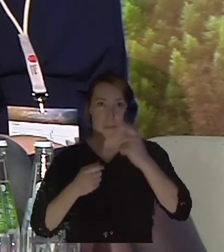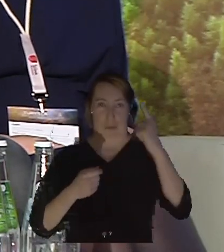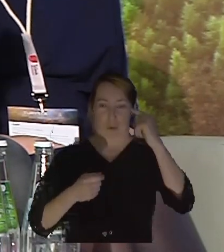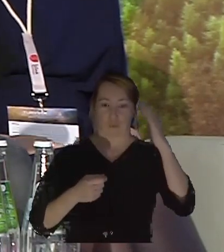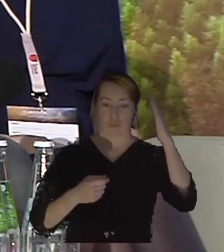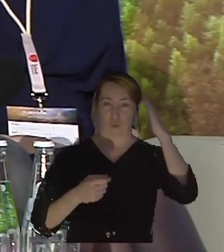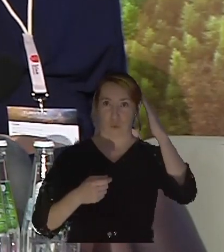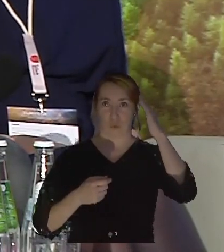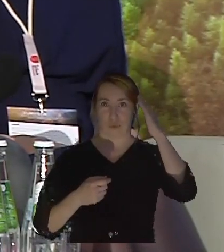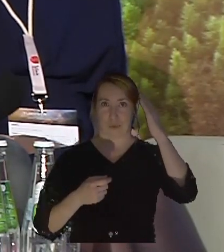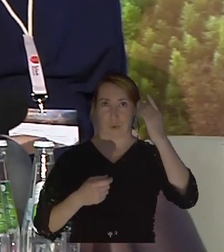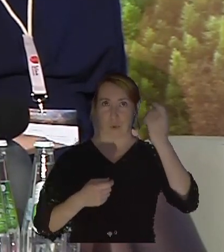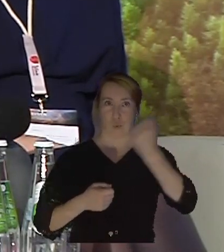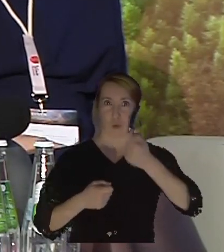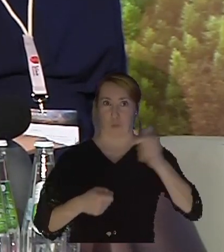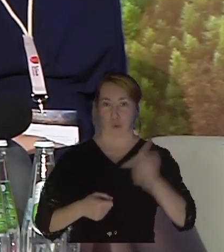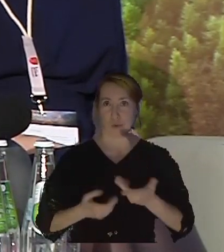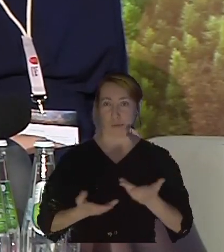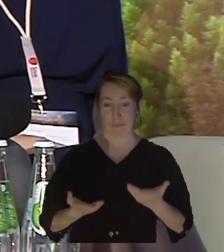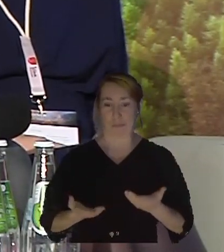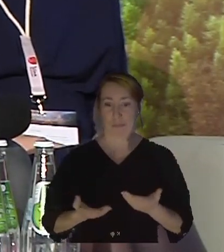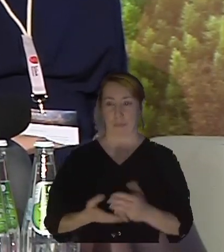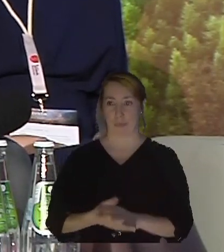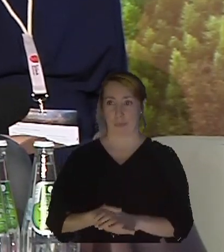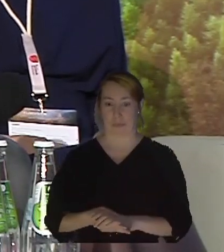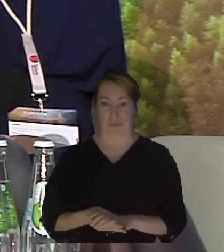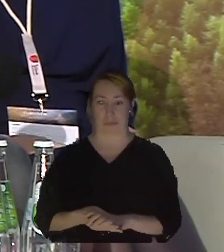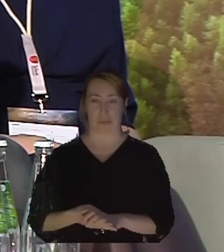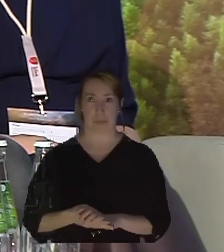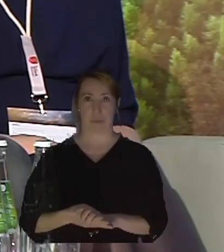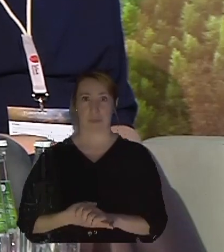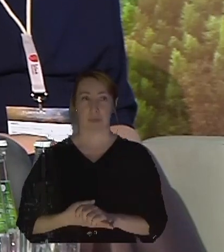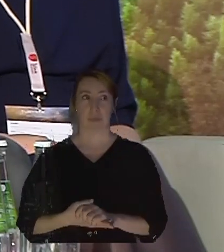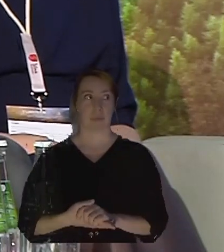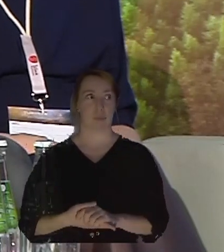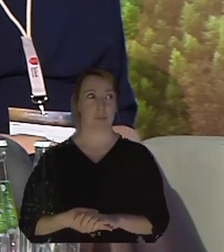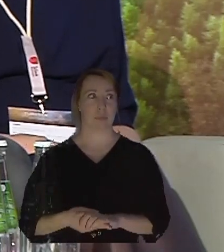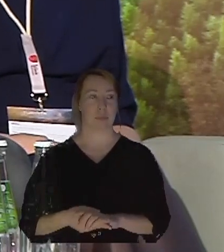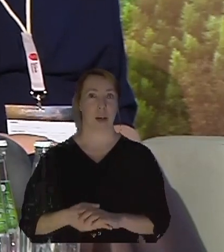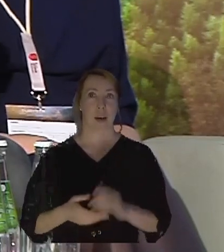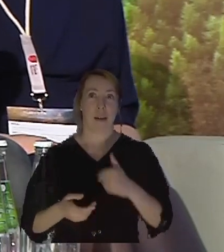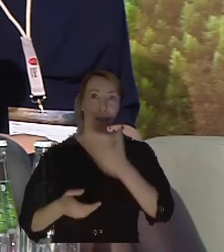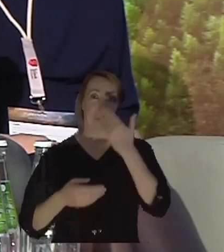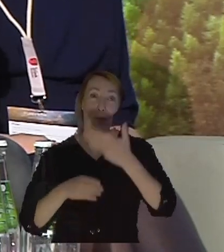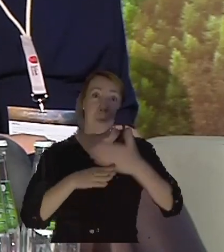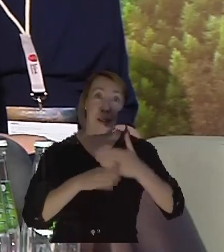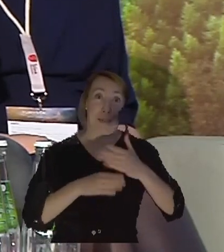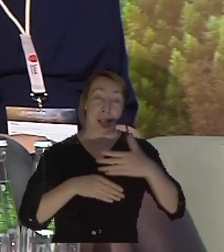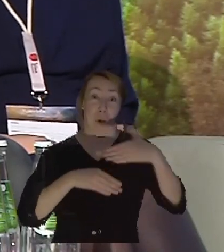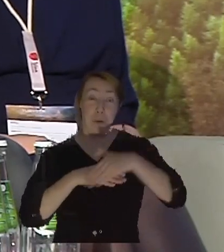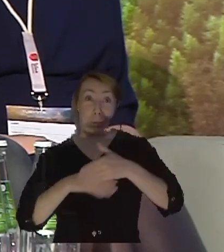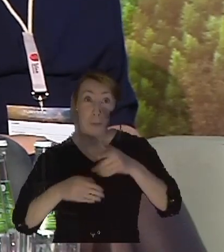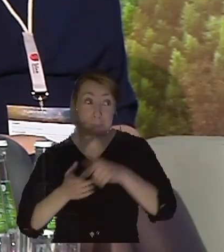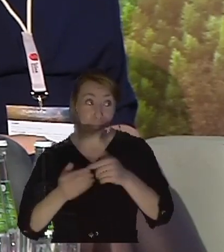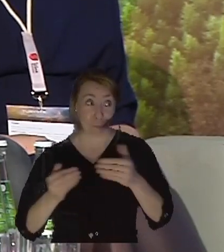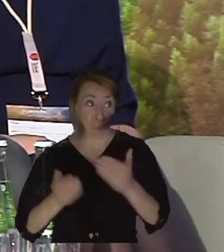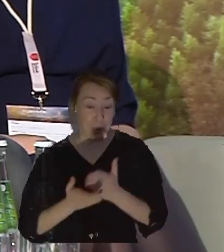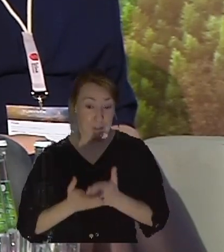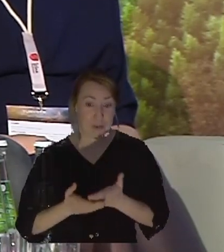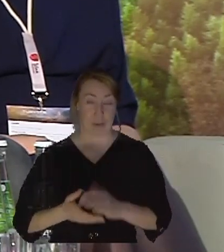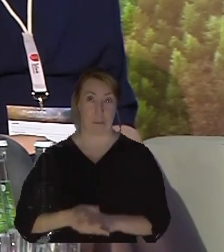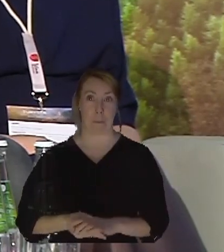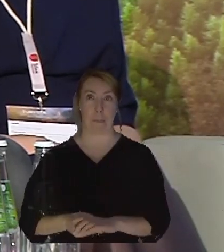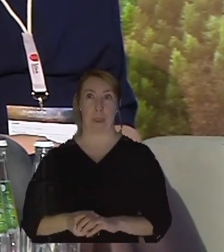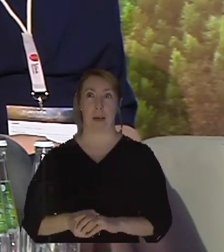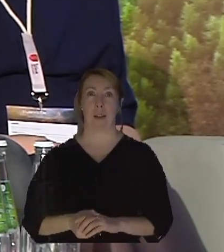Tak, trzeba będzie używać mózgu i podejrzewam, że nic nam to nie da na sam koniec, także to jest ta zabawa. Adamie, a co u ciebie?